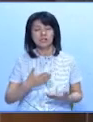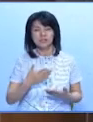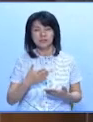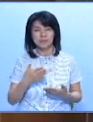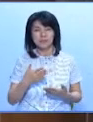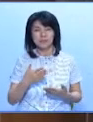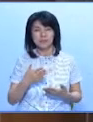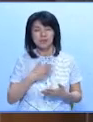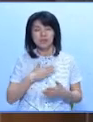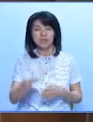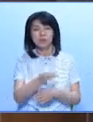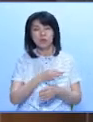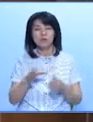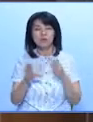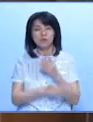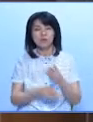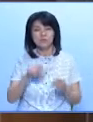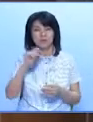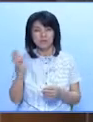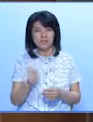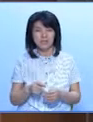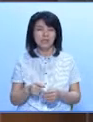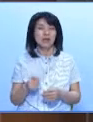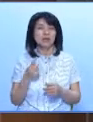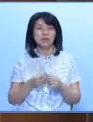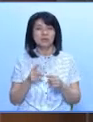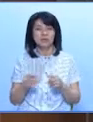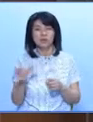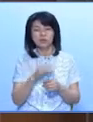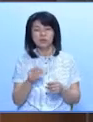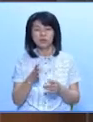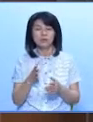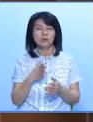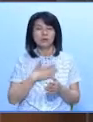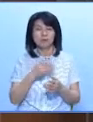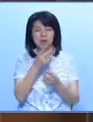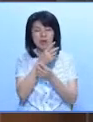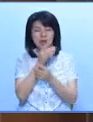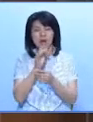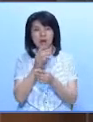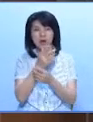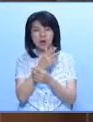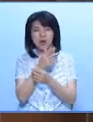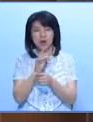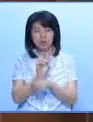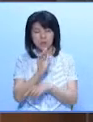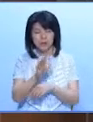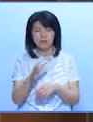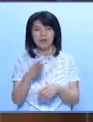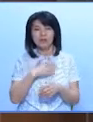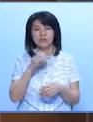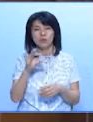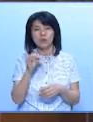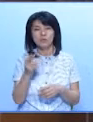после войны. Ввиду действующих карантинных мер, анонсы о выходе в свет этого труда мы опубликовали в соцсетях. Вместе с тем, сегодня